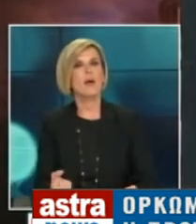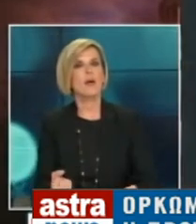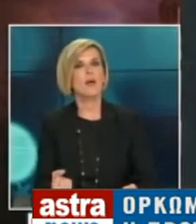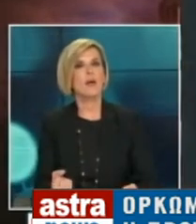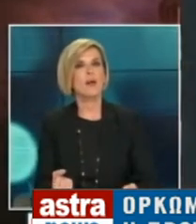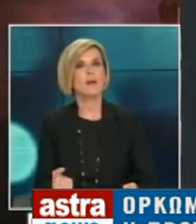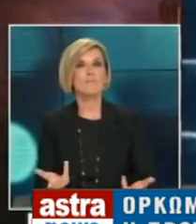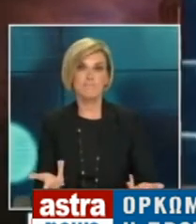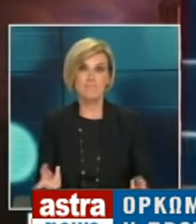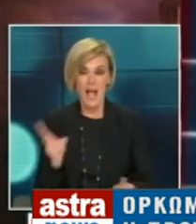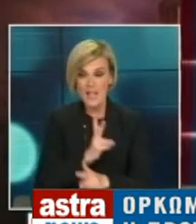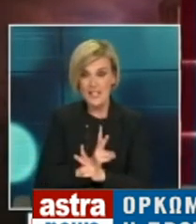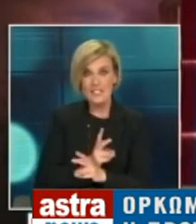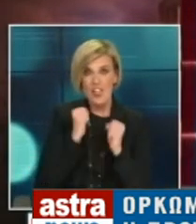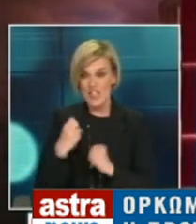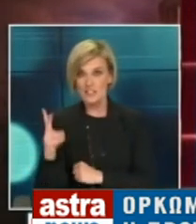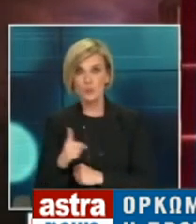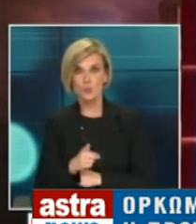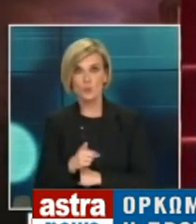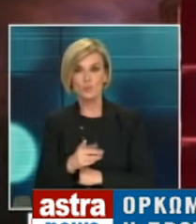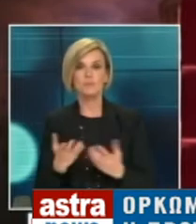Γιατί, ακούστε τι είναι σημαντικό στη ζωή.